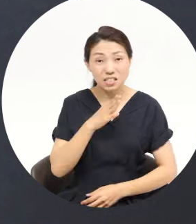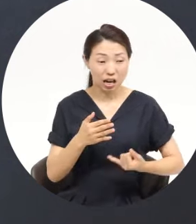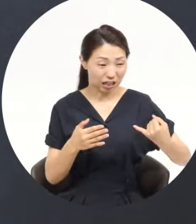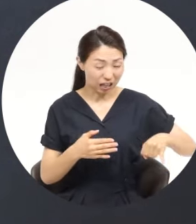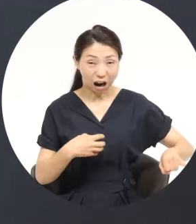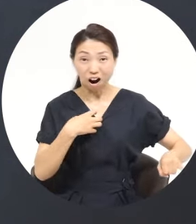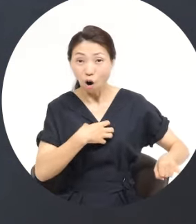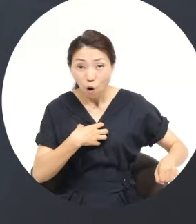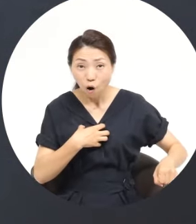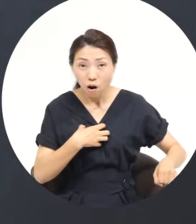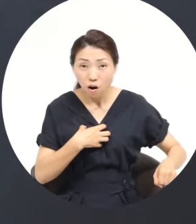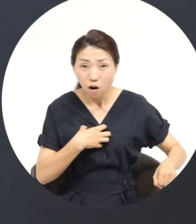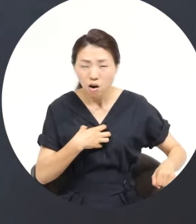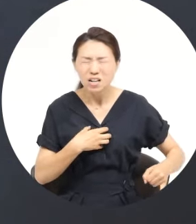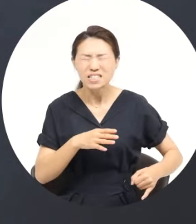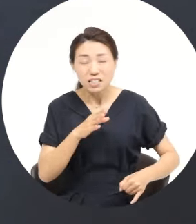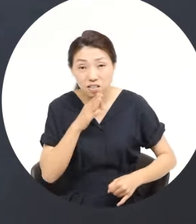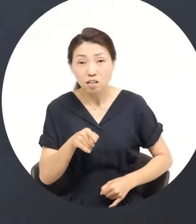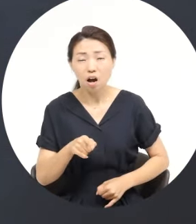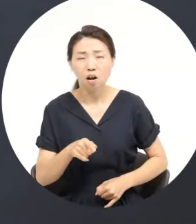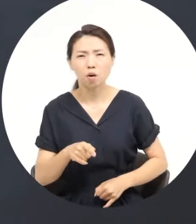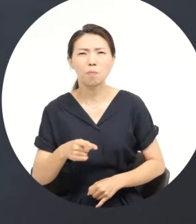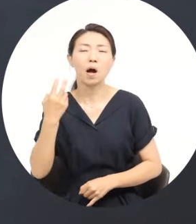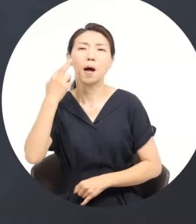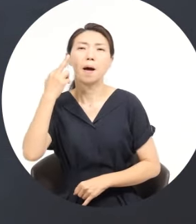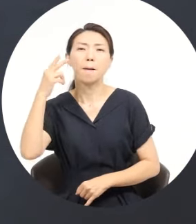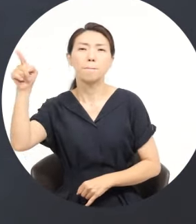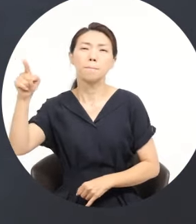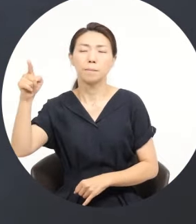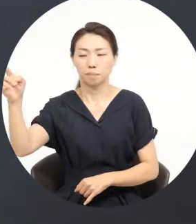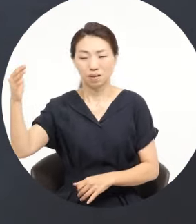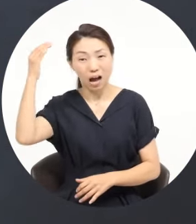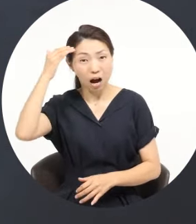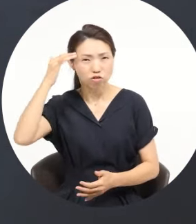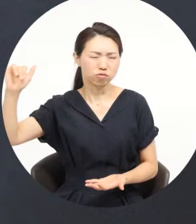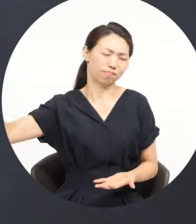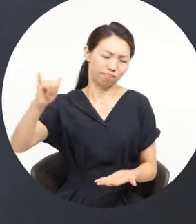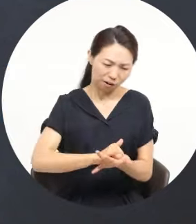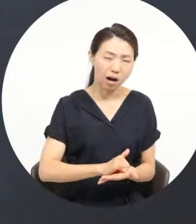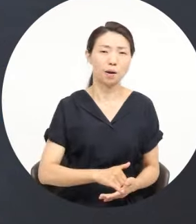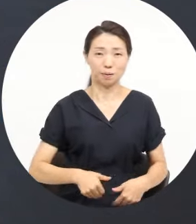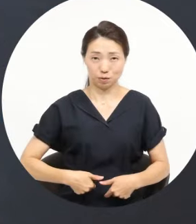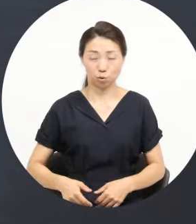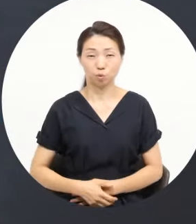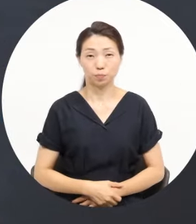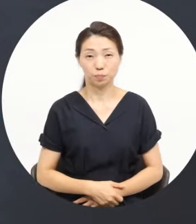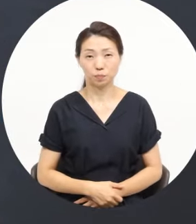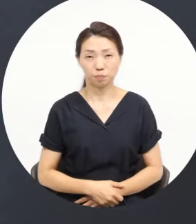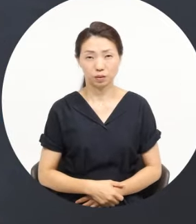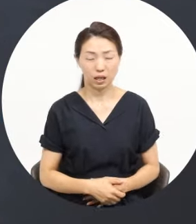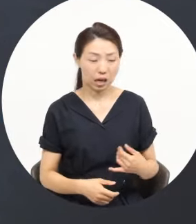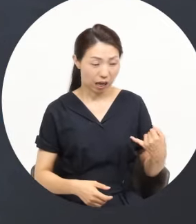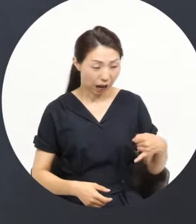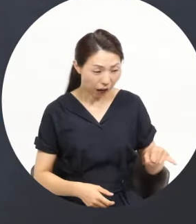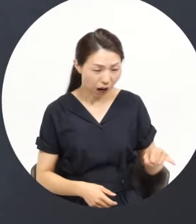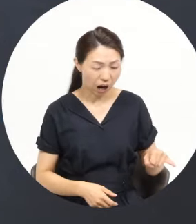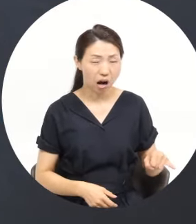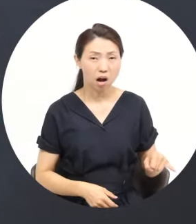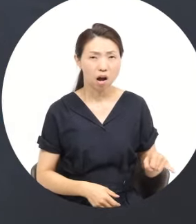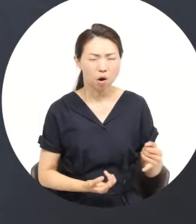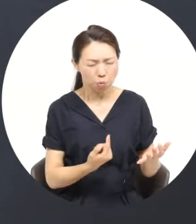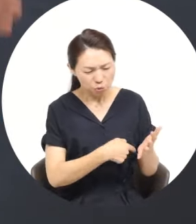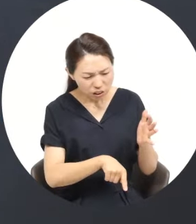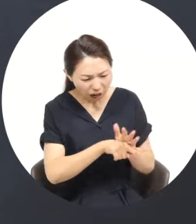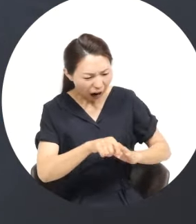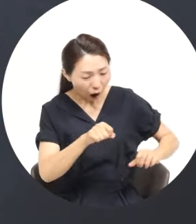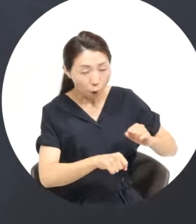정말 걱정하면 내일 당장 비행기 끊어가 들어와서 뭐 죽든지 살든지 뭐 아이를 위해서 하든지